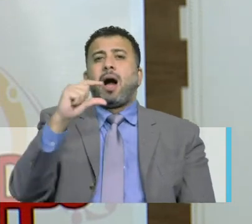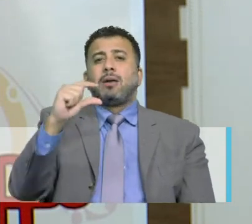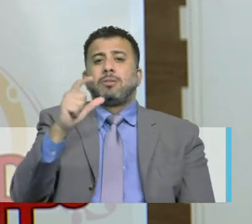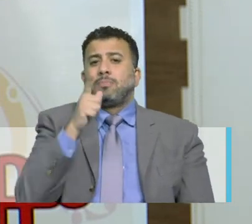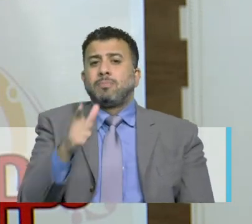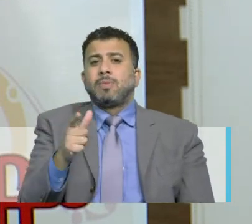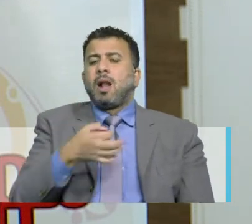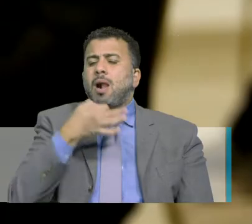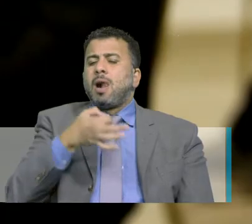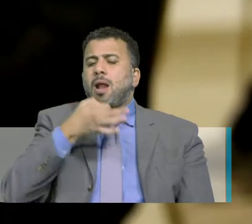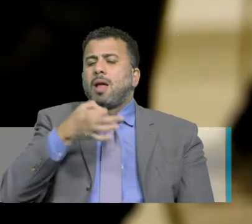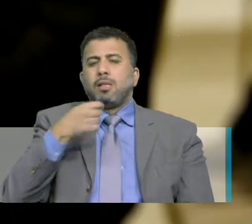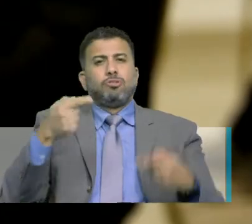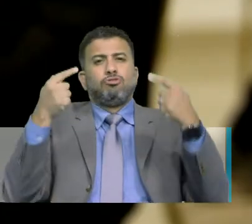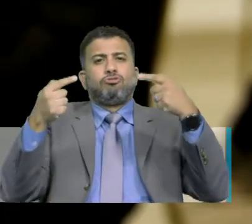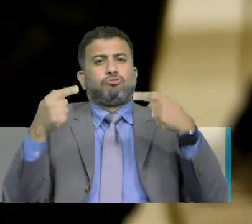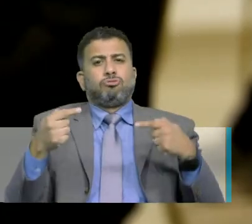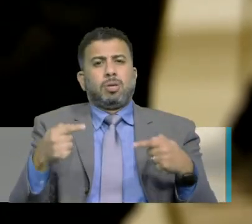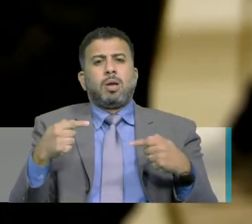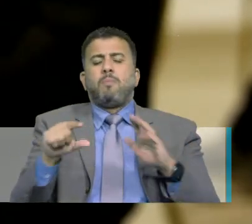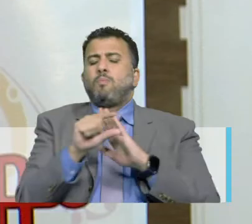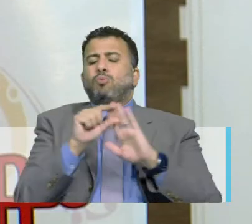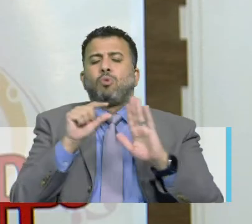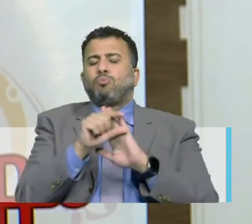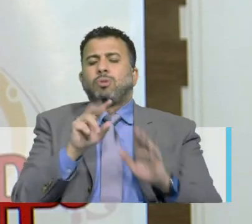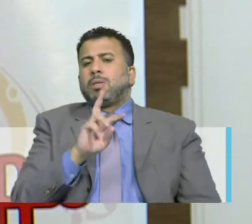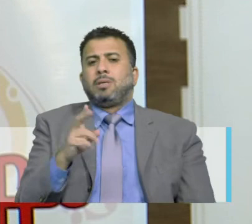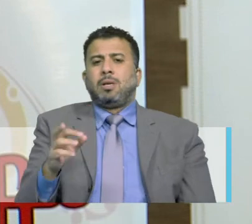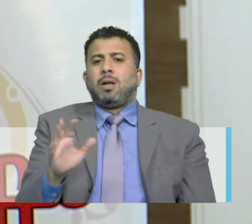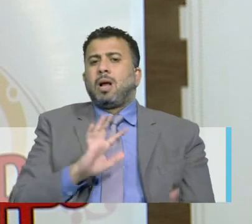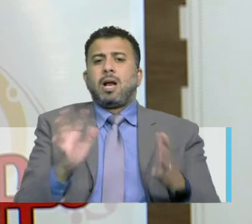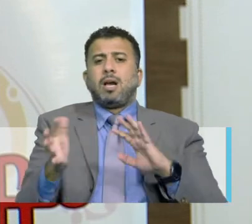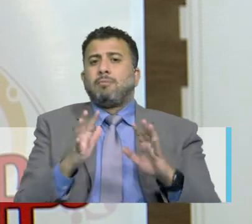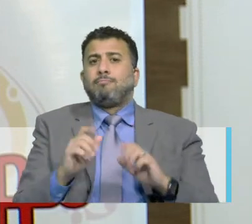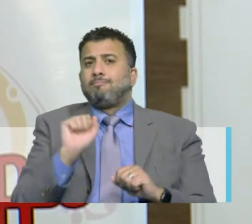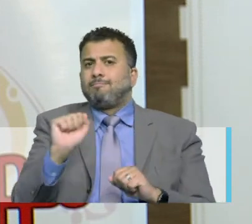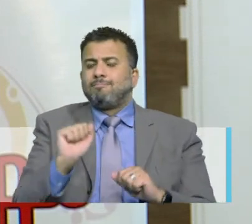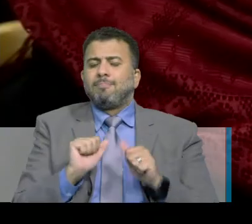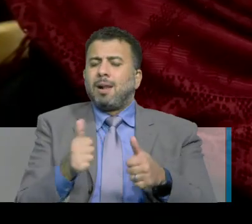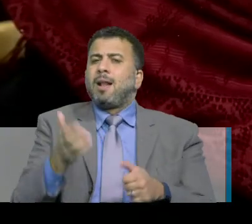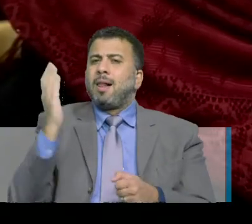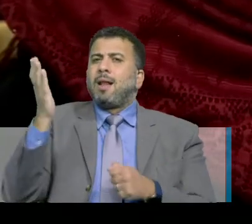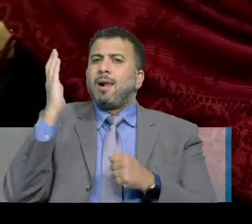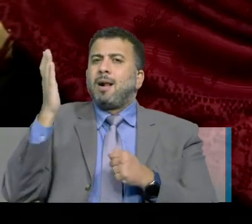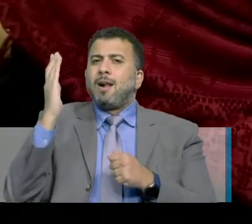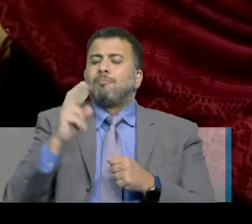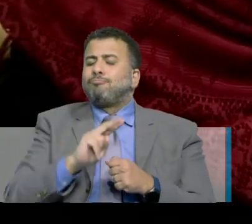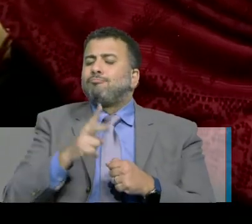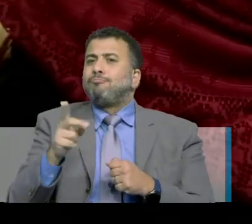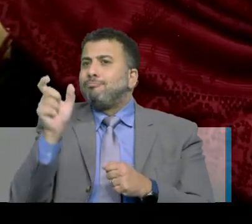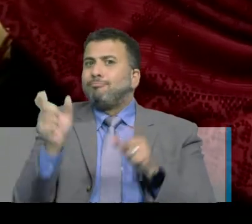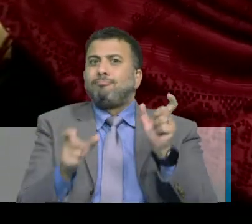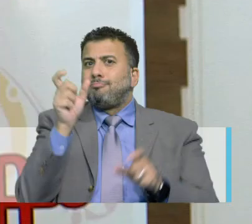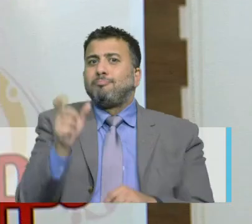أسبوحة شعرية تنوعت في مواضيعها وأسلوب المشاركين فيها، ليؤكد